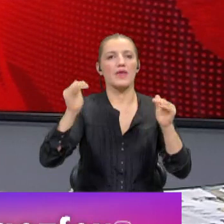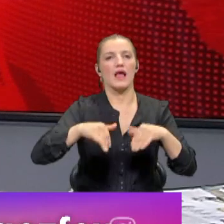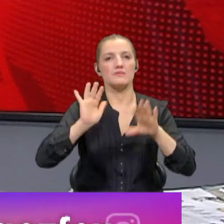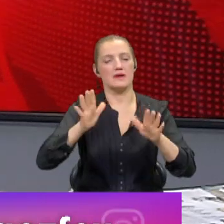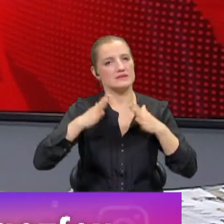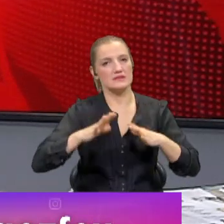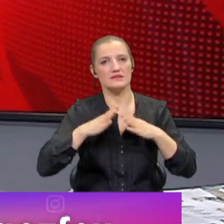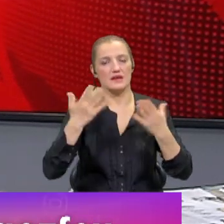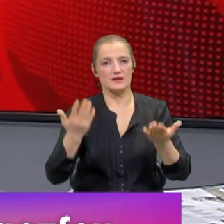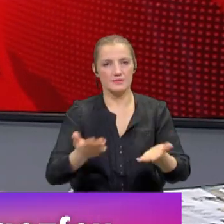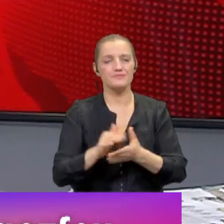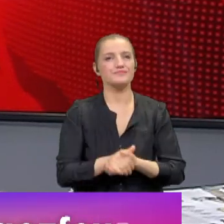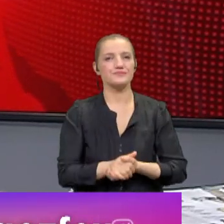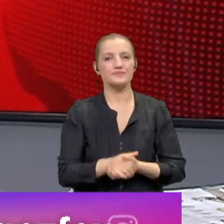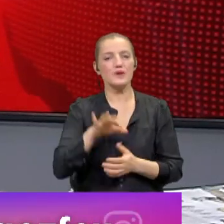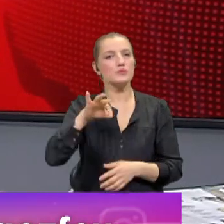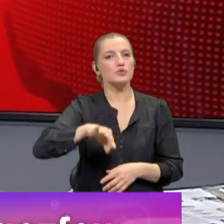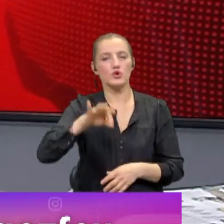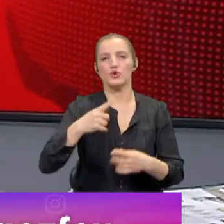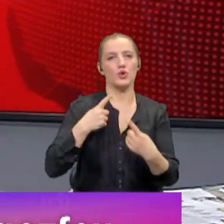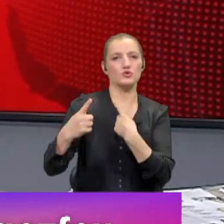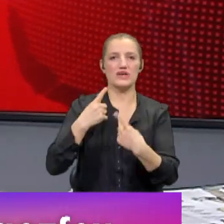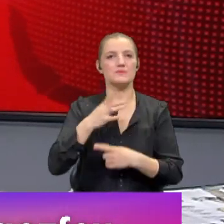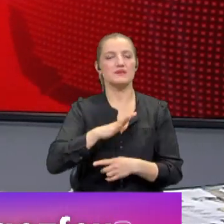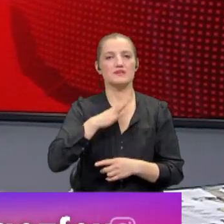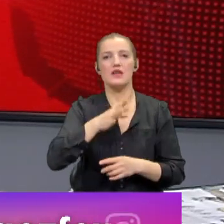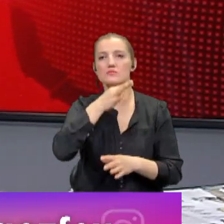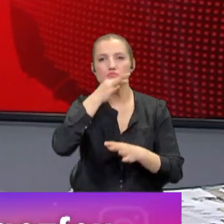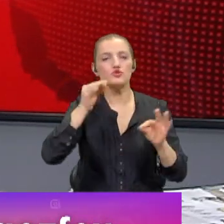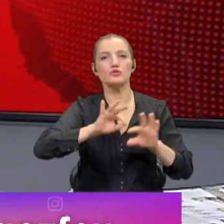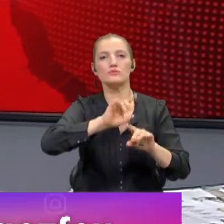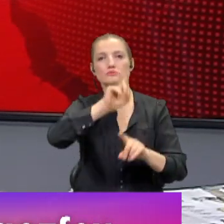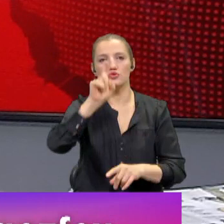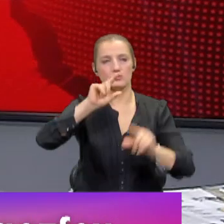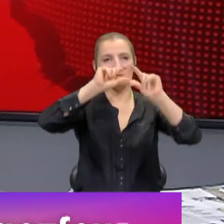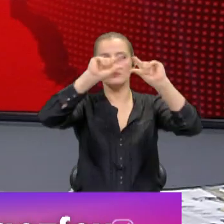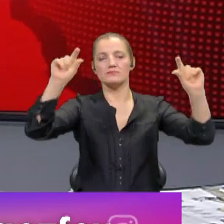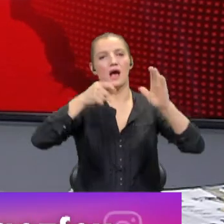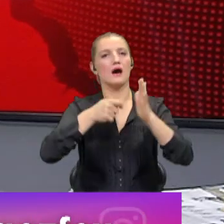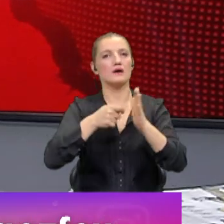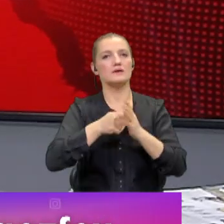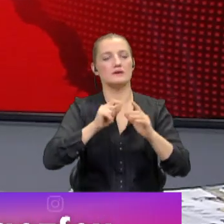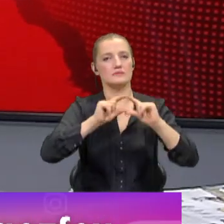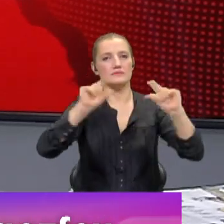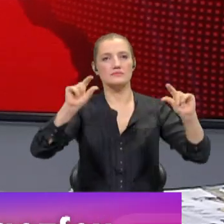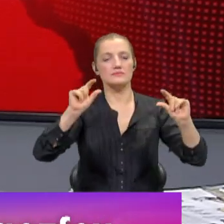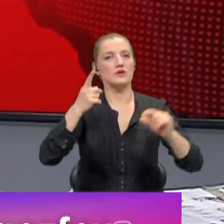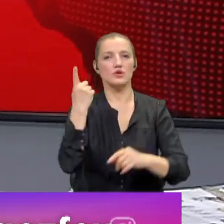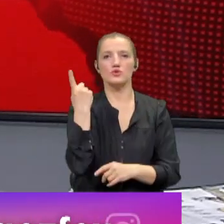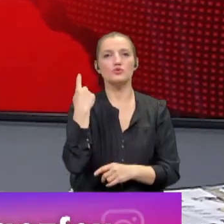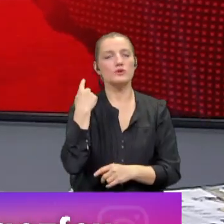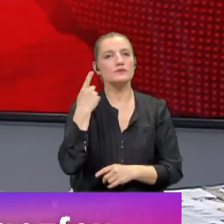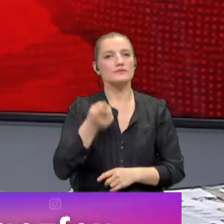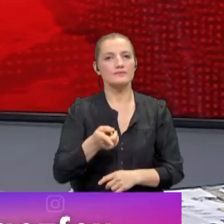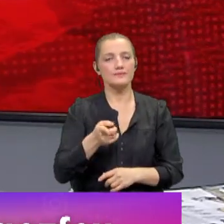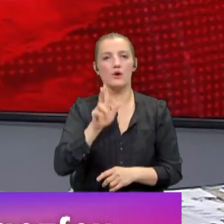ağabey Temelli olarak karşımıza çıkıyor bunu bugün konuşalım istiyoruz mutlu musunuz başlığı altında Dün as de